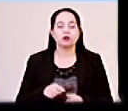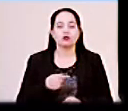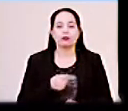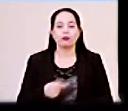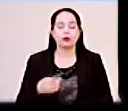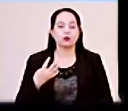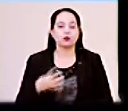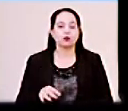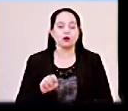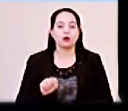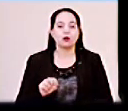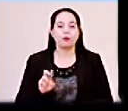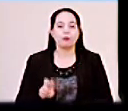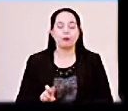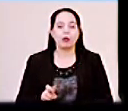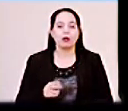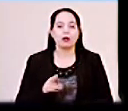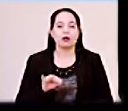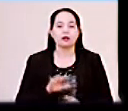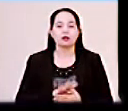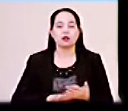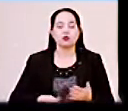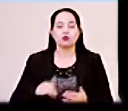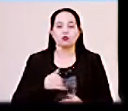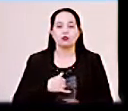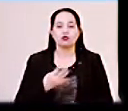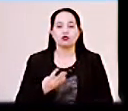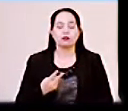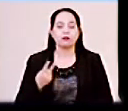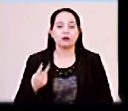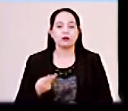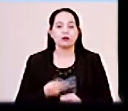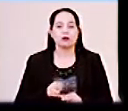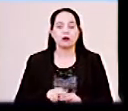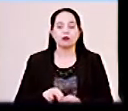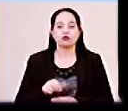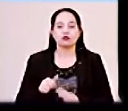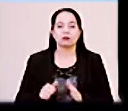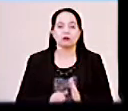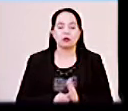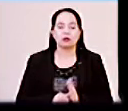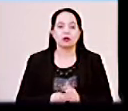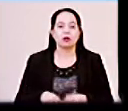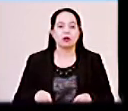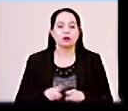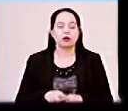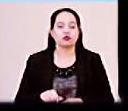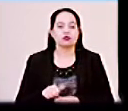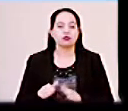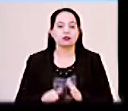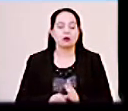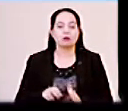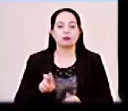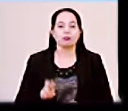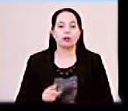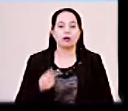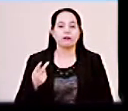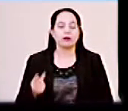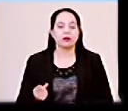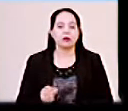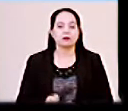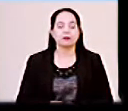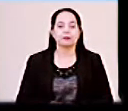минус 40аб. И дальше у нас 4 в квадрате – это 16, значит, 16b